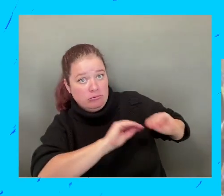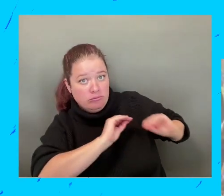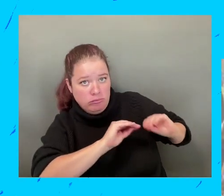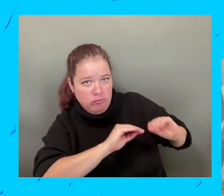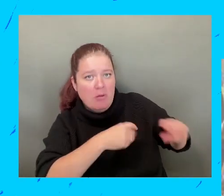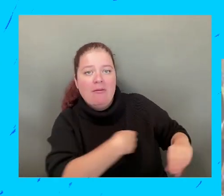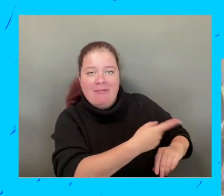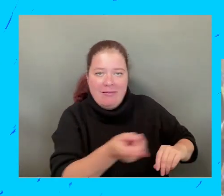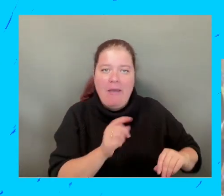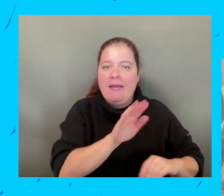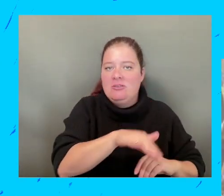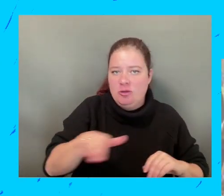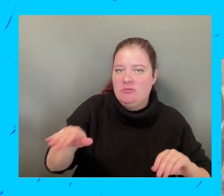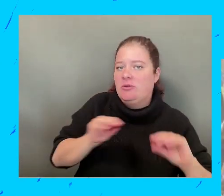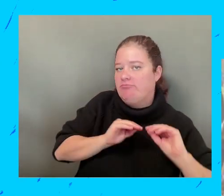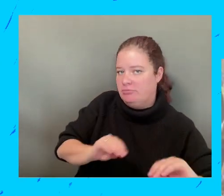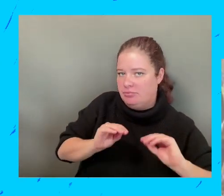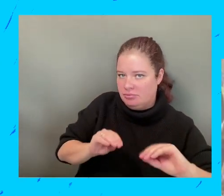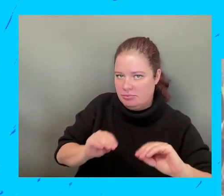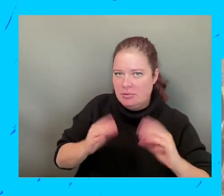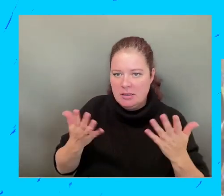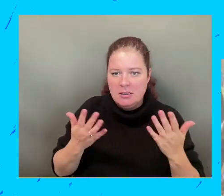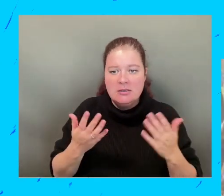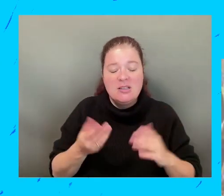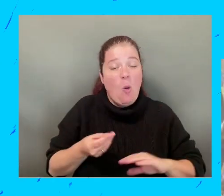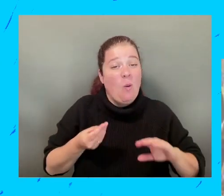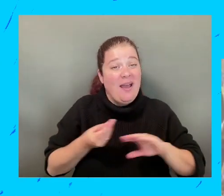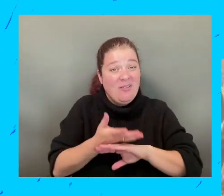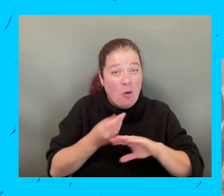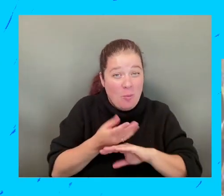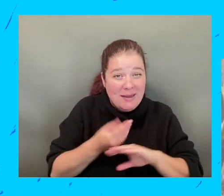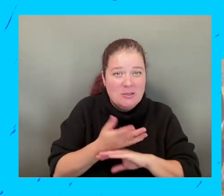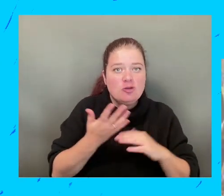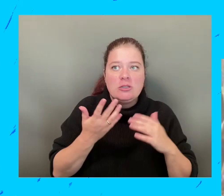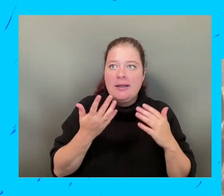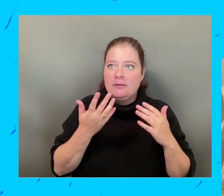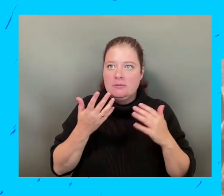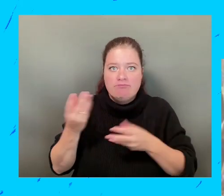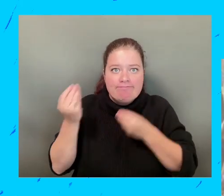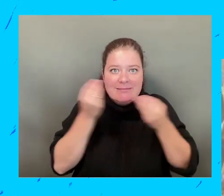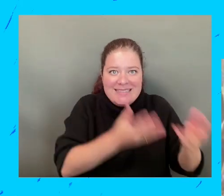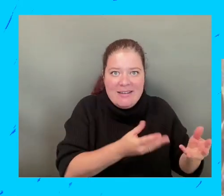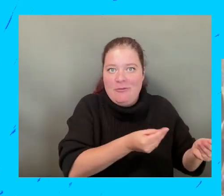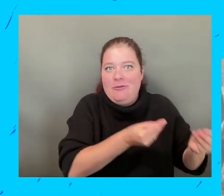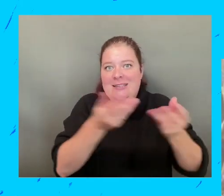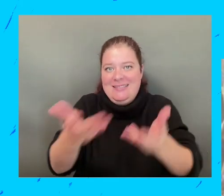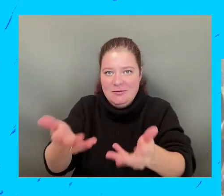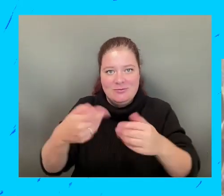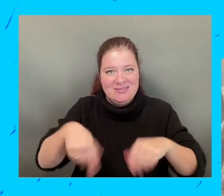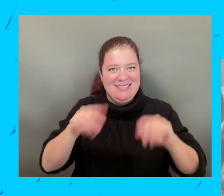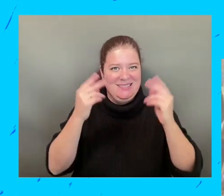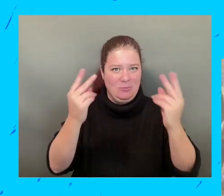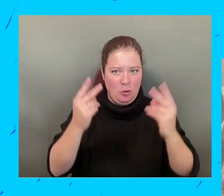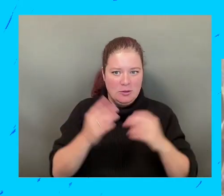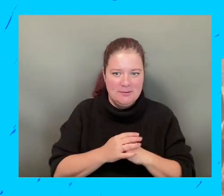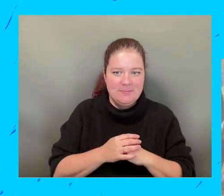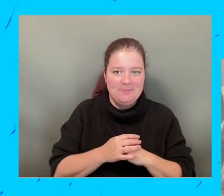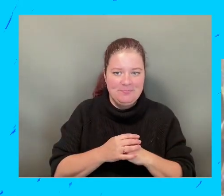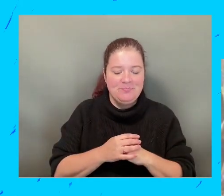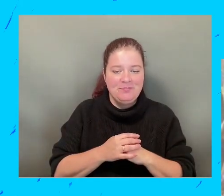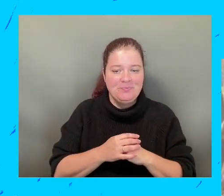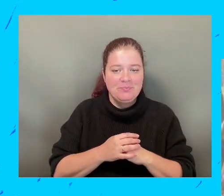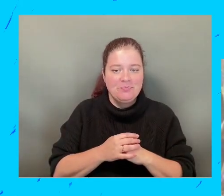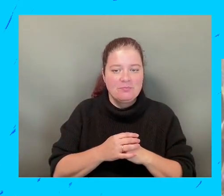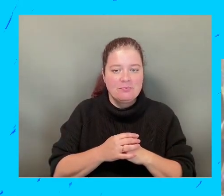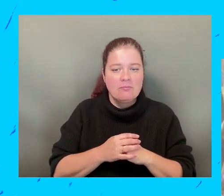être capables de transmettre ces informations sur la santé et surtout sur la reproduction sexuelle. On